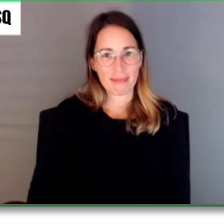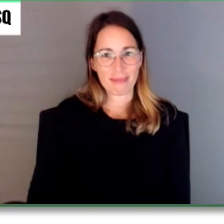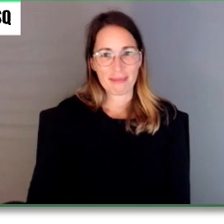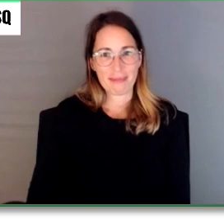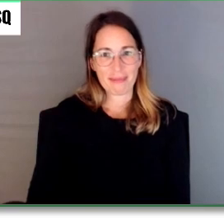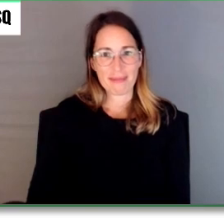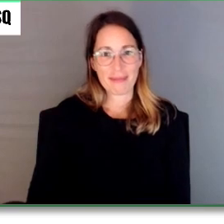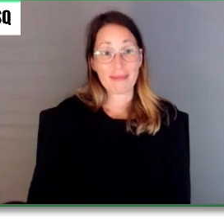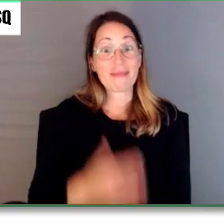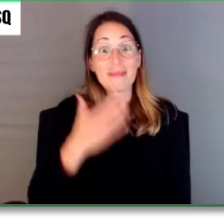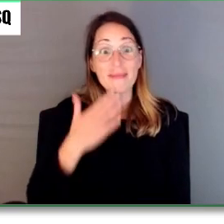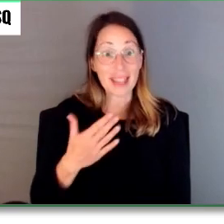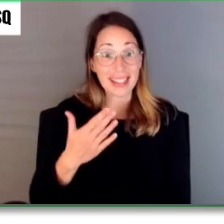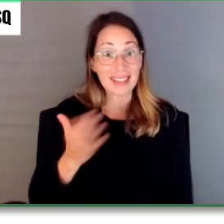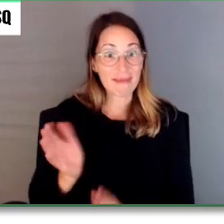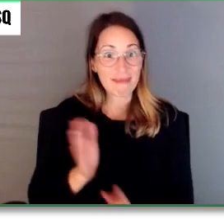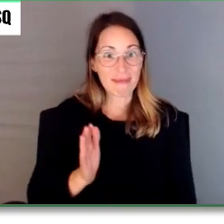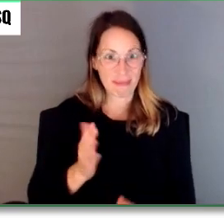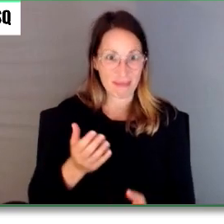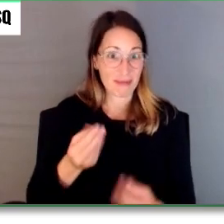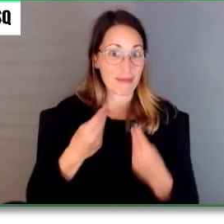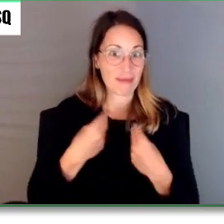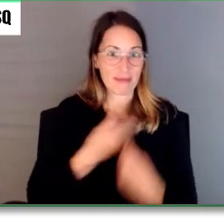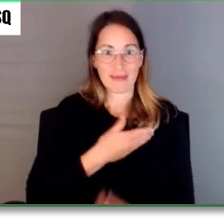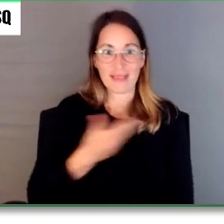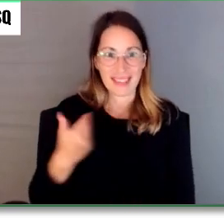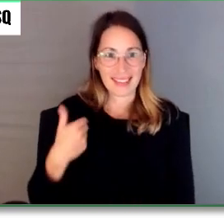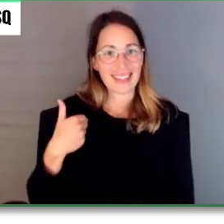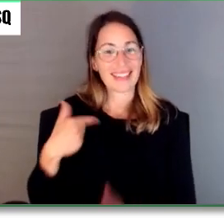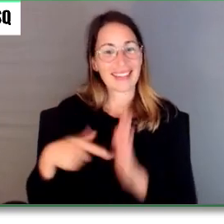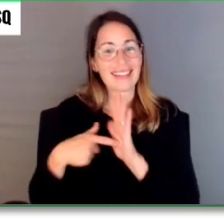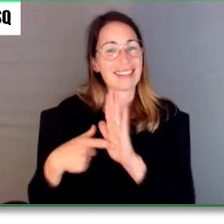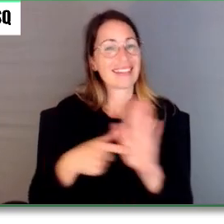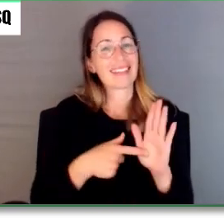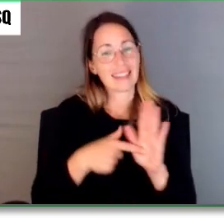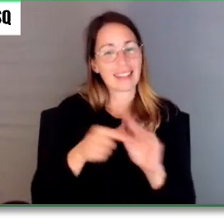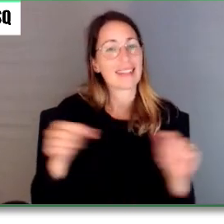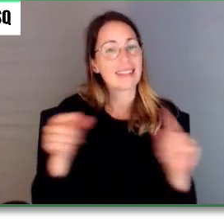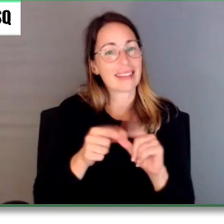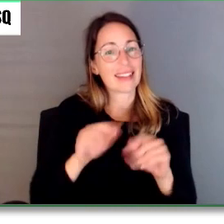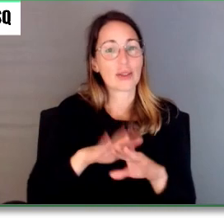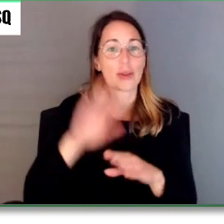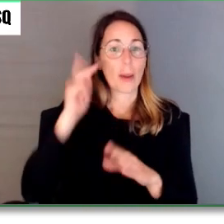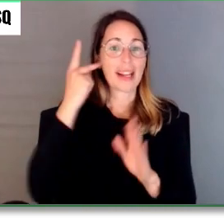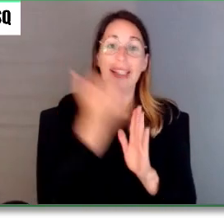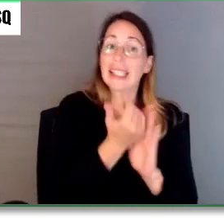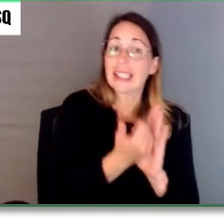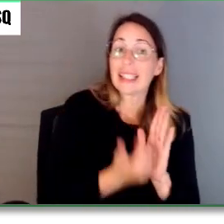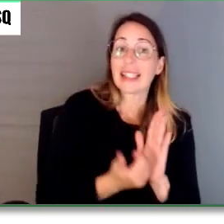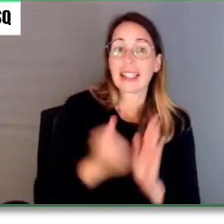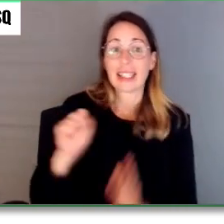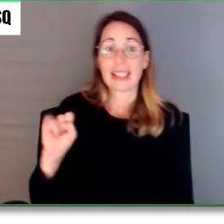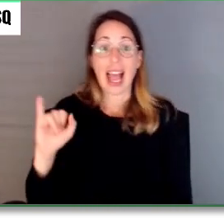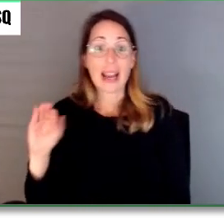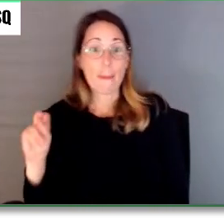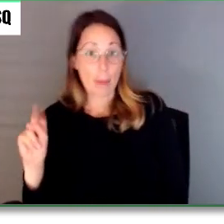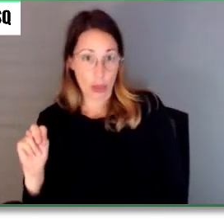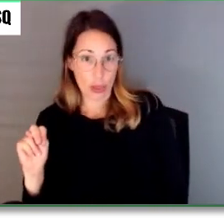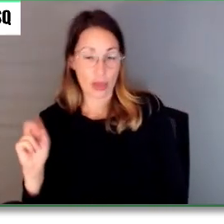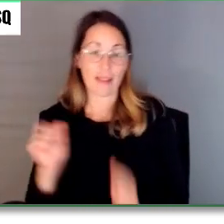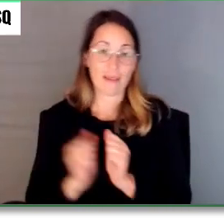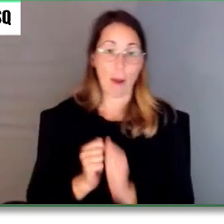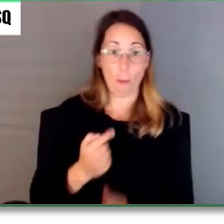Merci de nous donner la possibilité de présenter sur l'élaboration des politiques dans lesquelles Simon et moi étaient impliqués. Comme vous